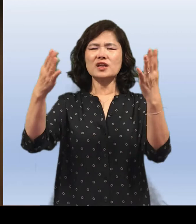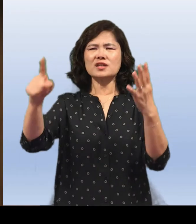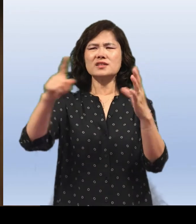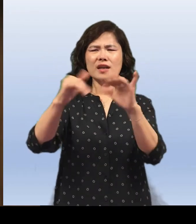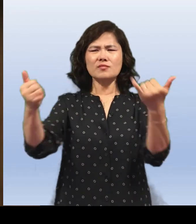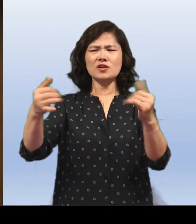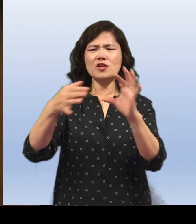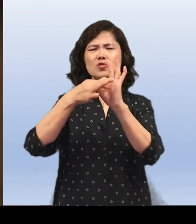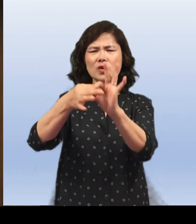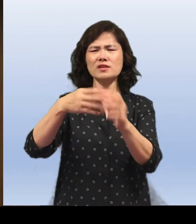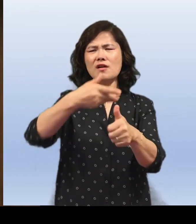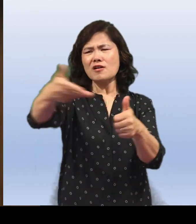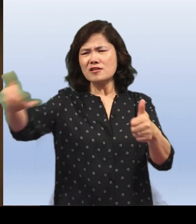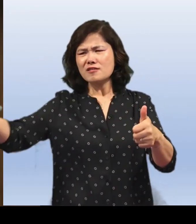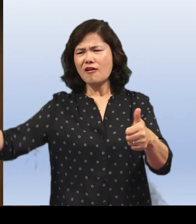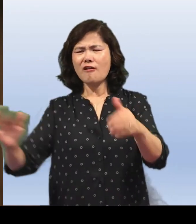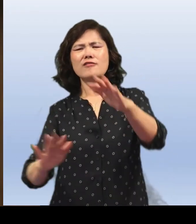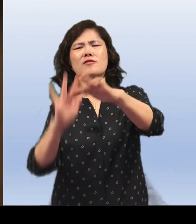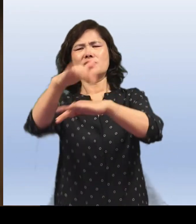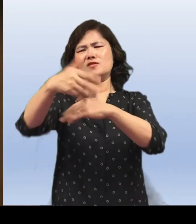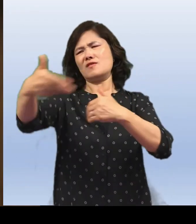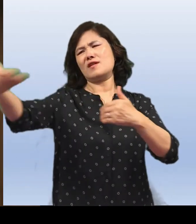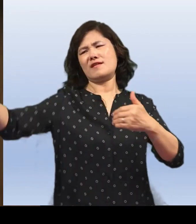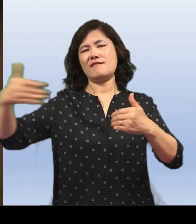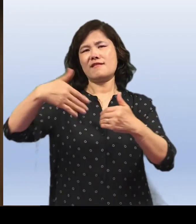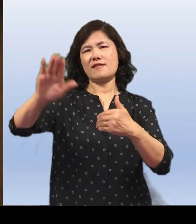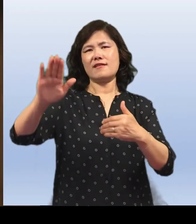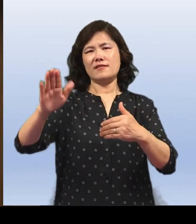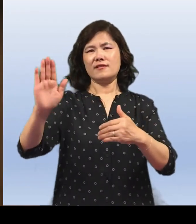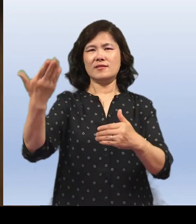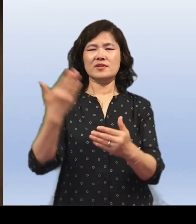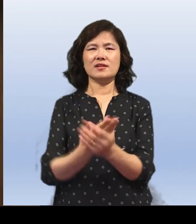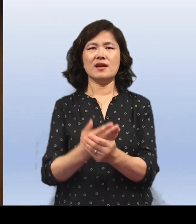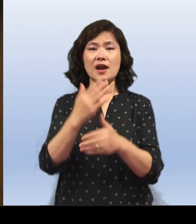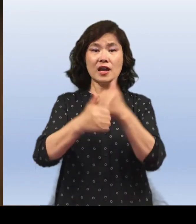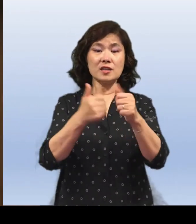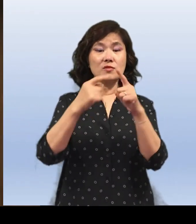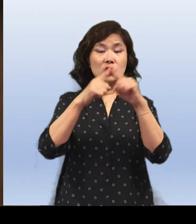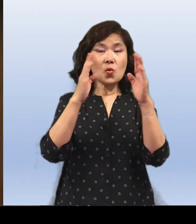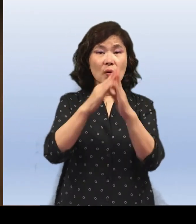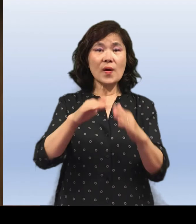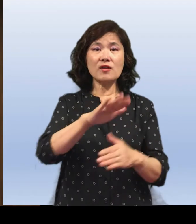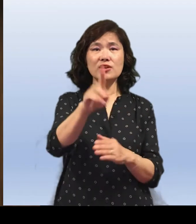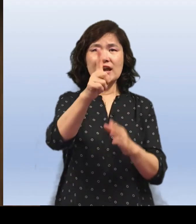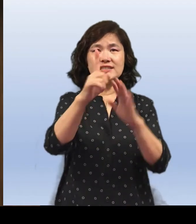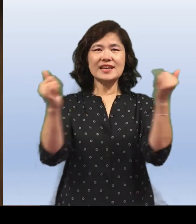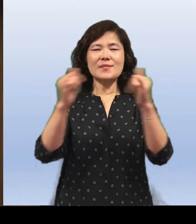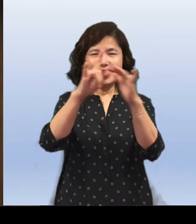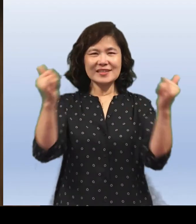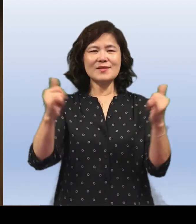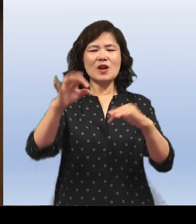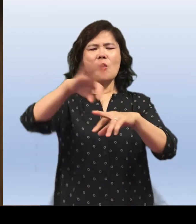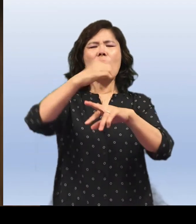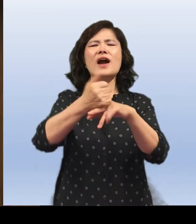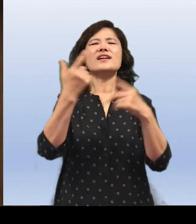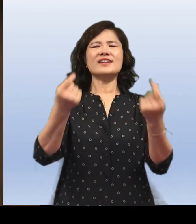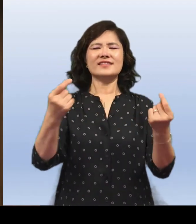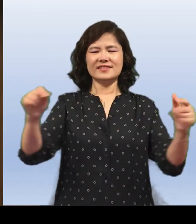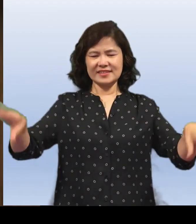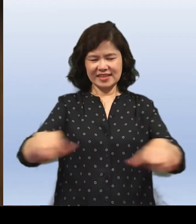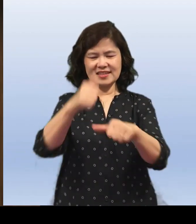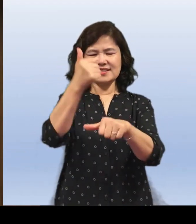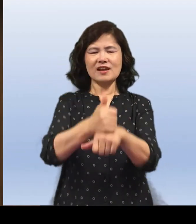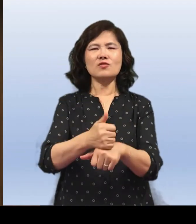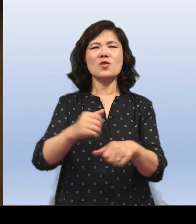통해서 흘러간다라고 말씀하십니다. 하나님은 교회와 우리 한 사람 한 사람을 왕 같은